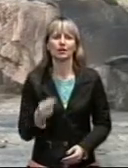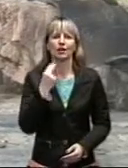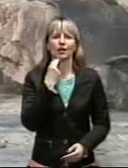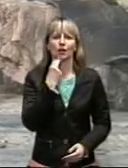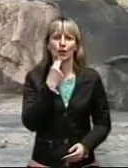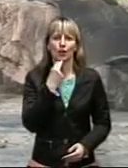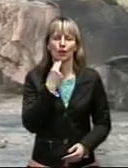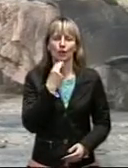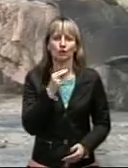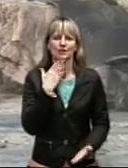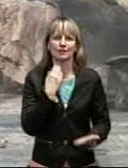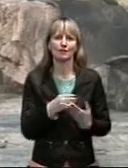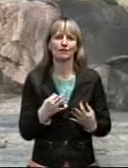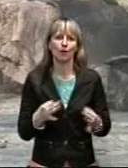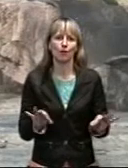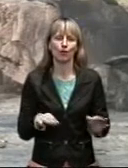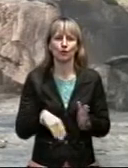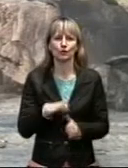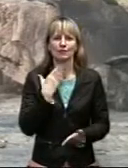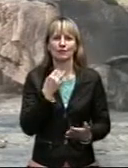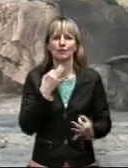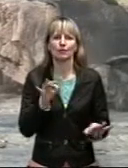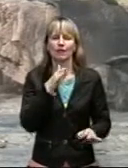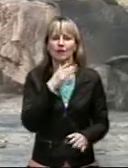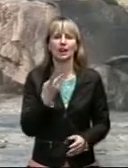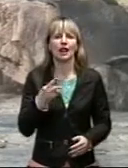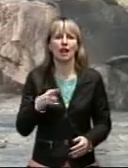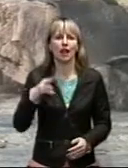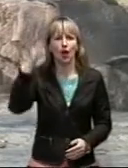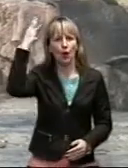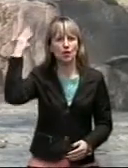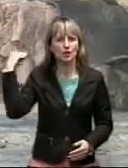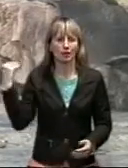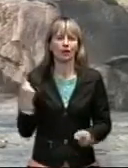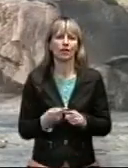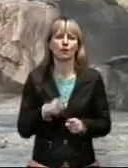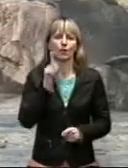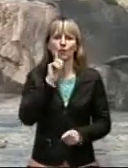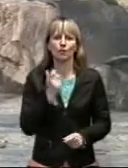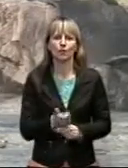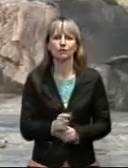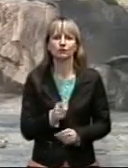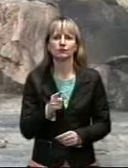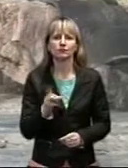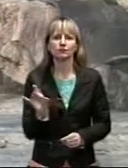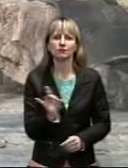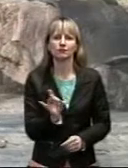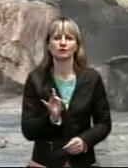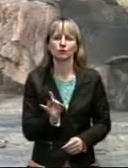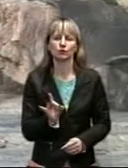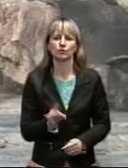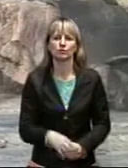скращували свій вільний час. Для козаків це був дуже зручний інструмент, бо його розмір, а